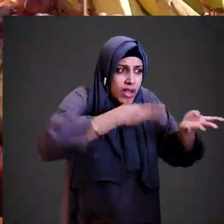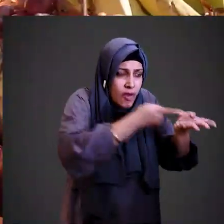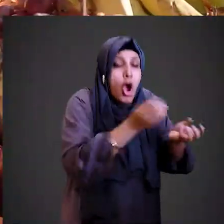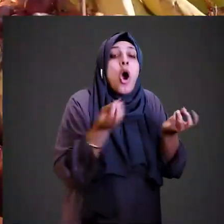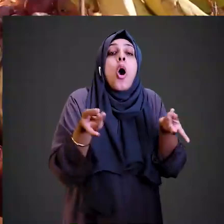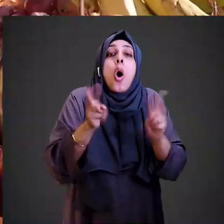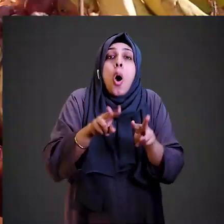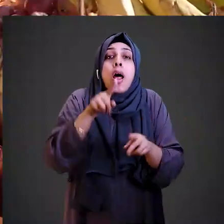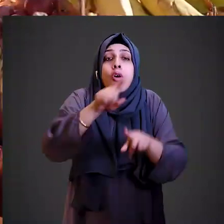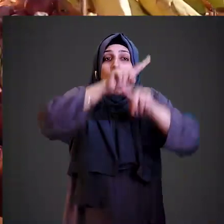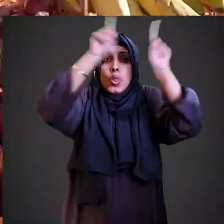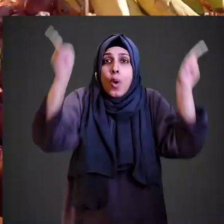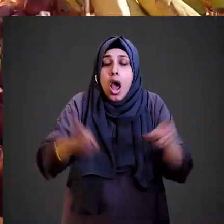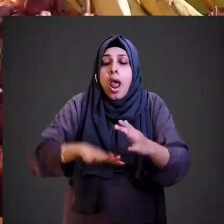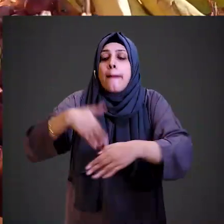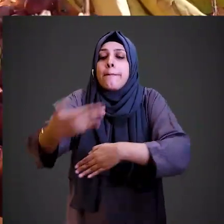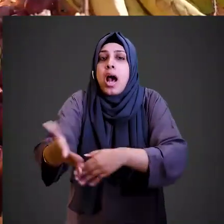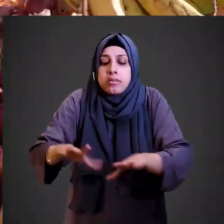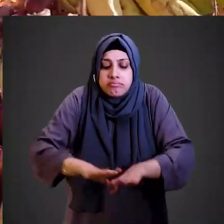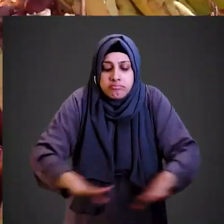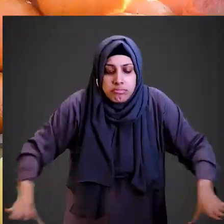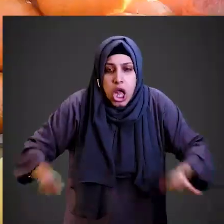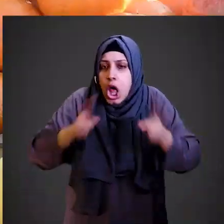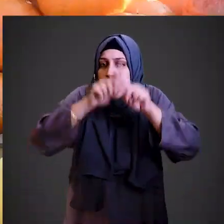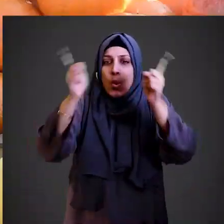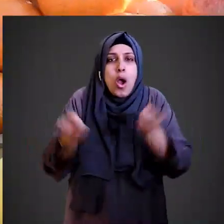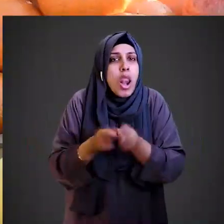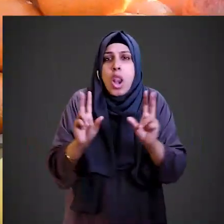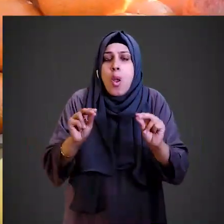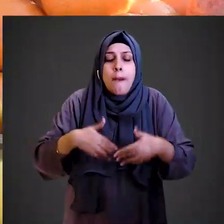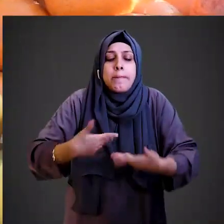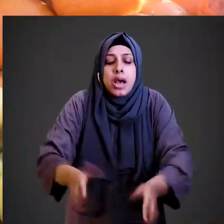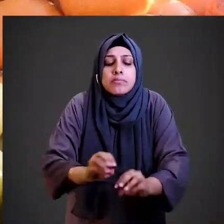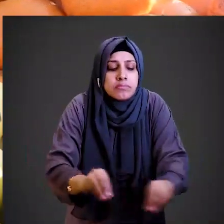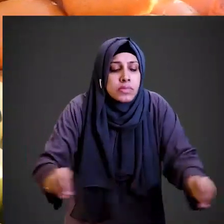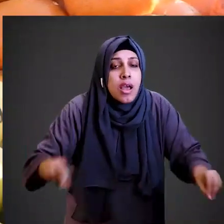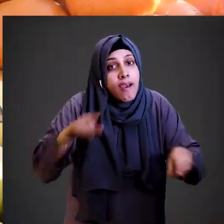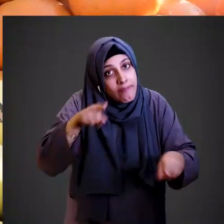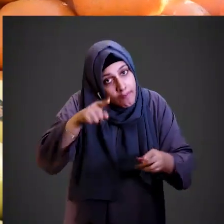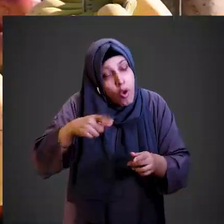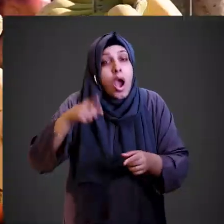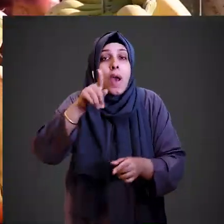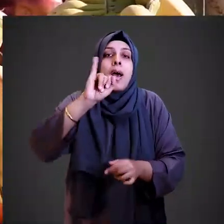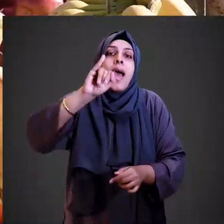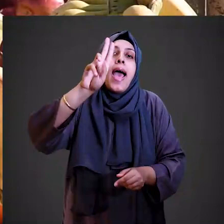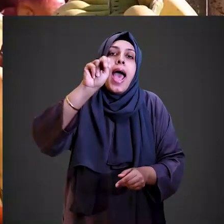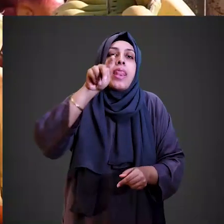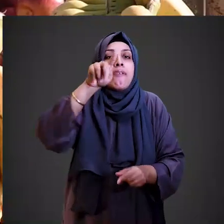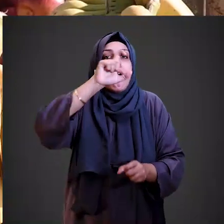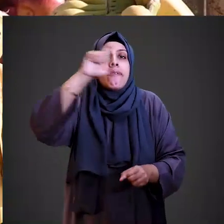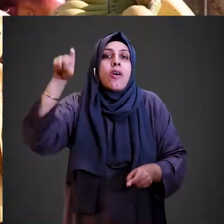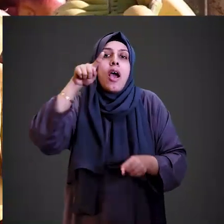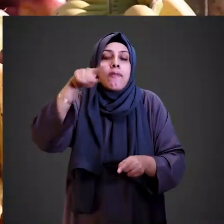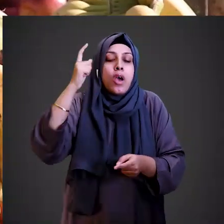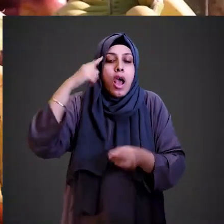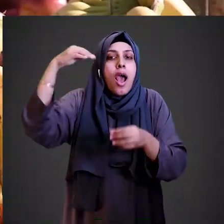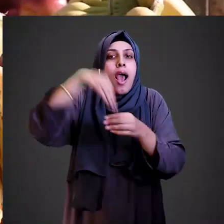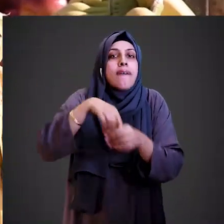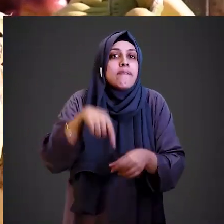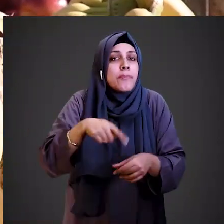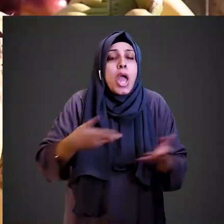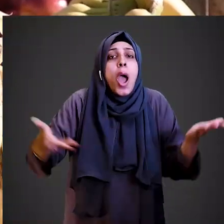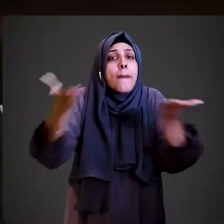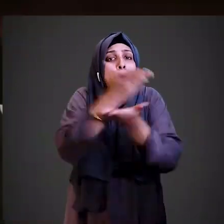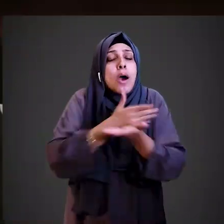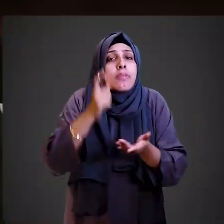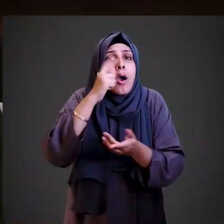کسی مارکیٹ میں باہر بغیر کسی دکان کے بغیر بیچ رہے ہیں، وہ انفارمل اکانومی کا حصہ ہیں۔ بہت سے ایسی خواتین